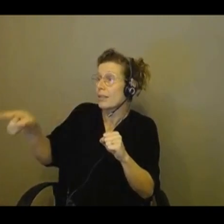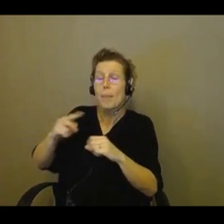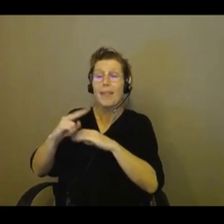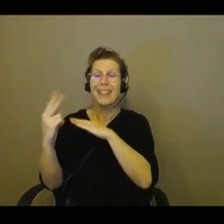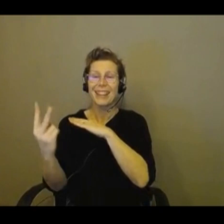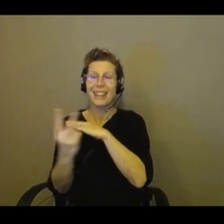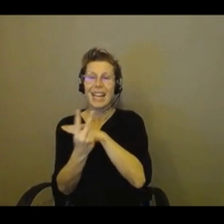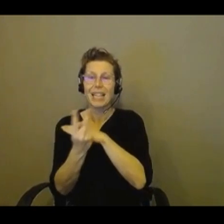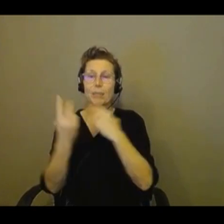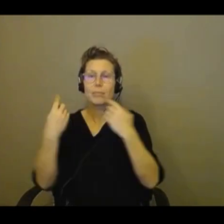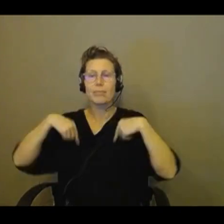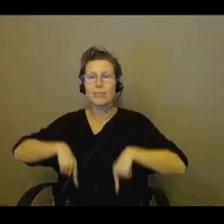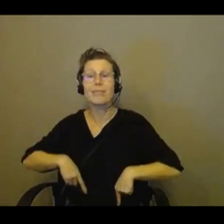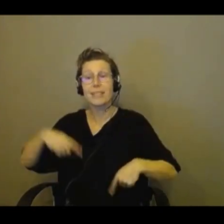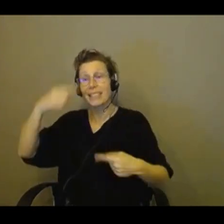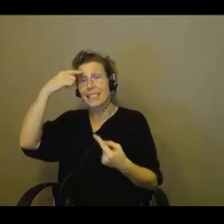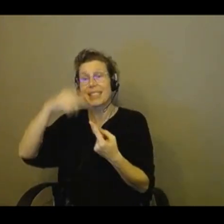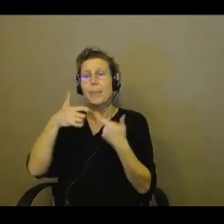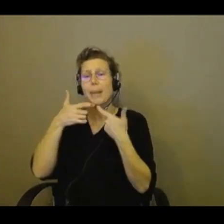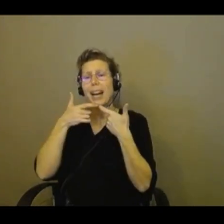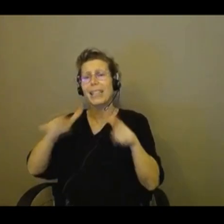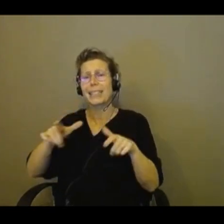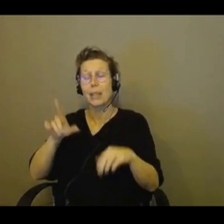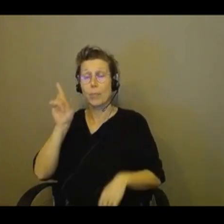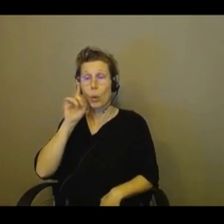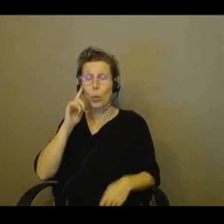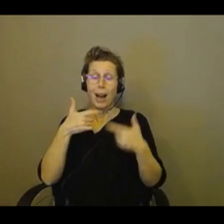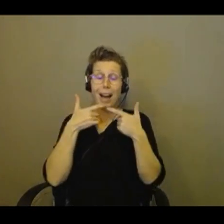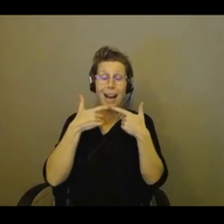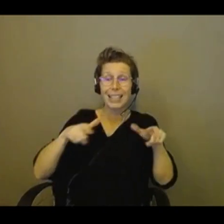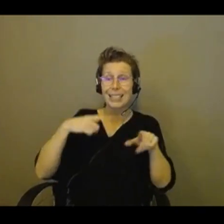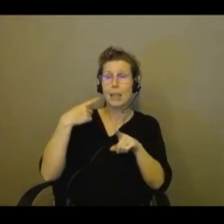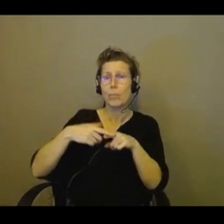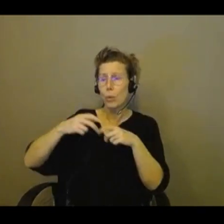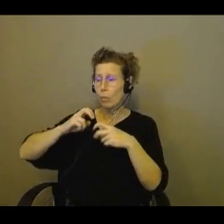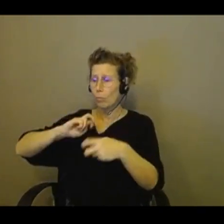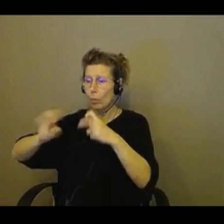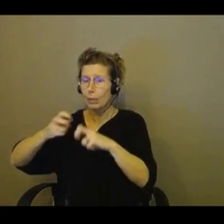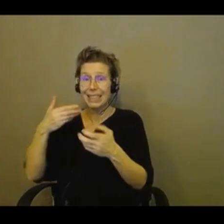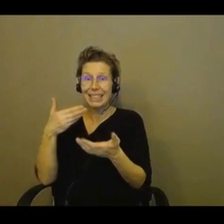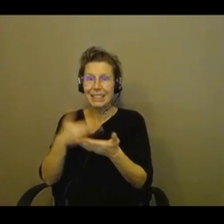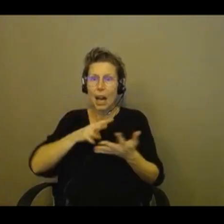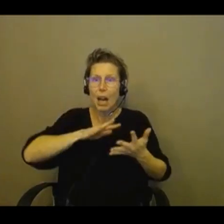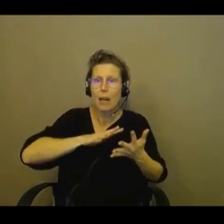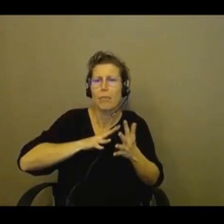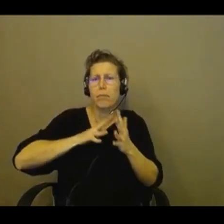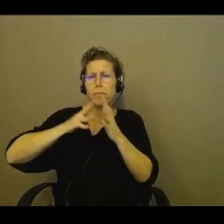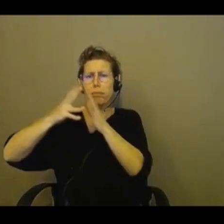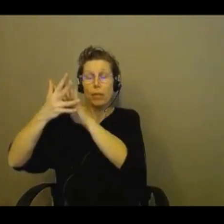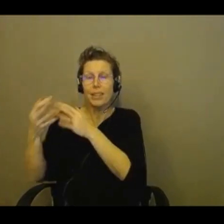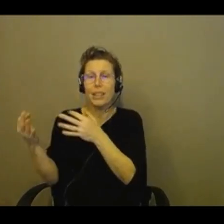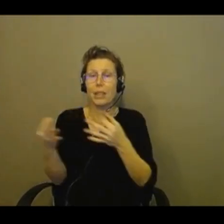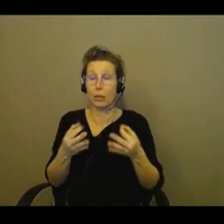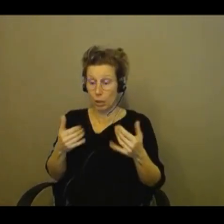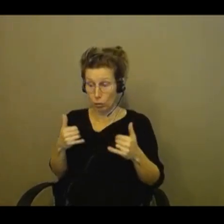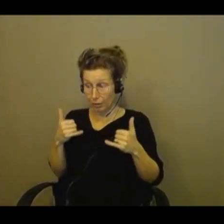car l'accessibilité et la mobilité sont en constante évolution. Et donc, nous allons pouvoir en parler ici, encore une